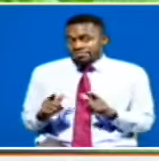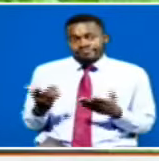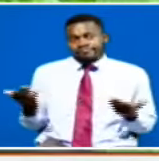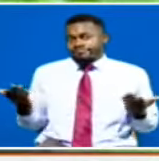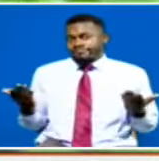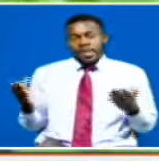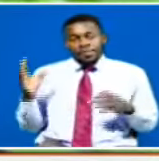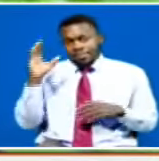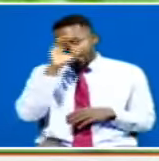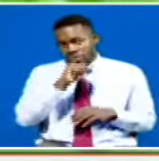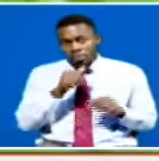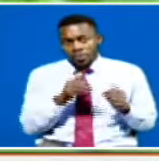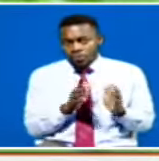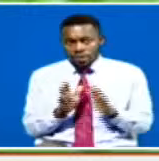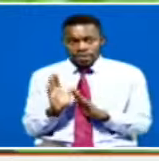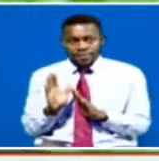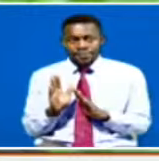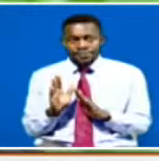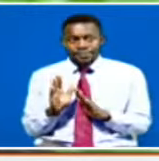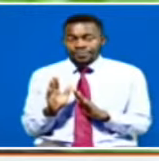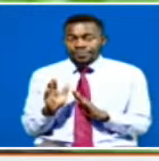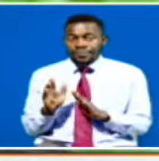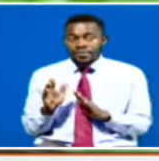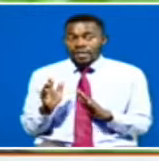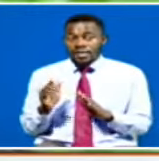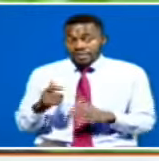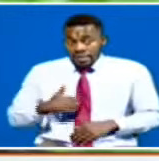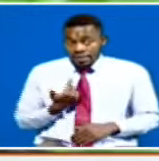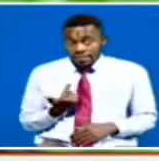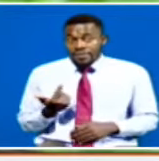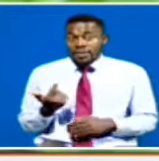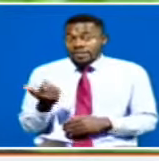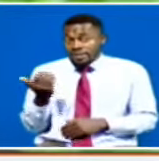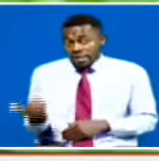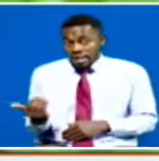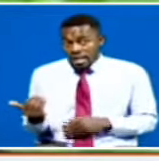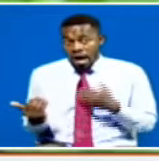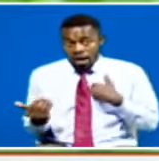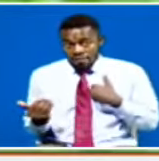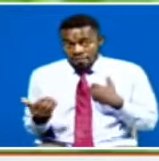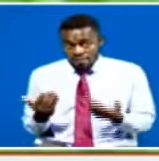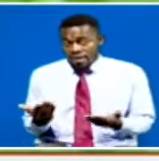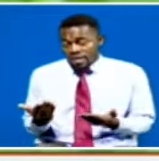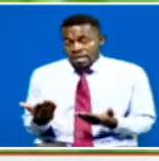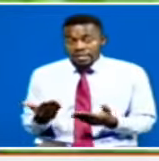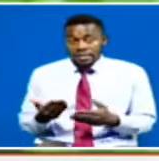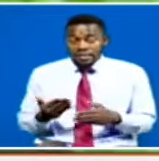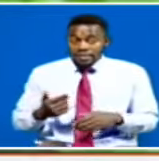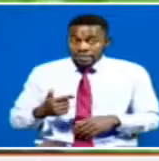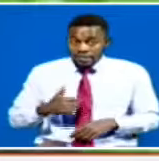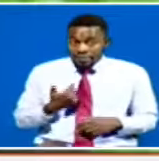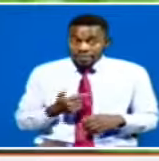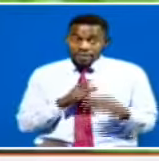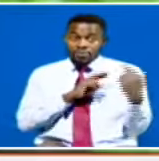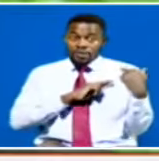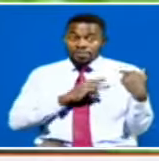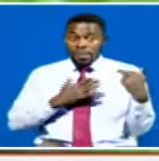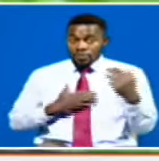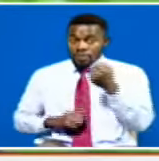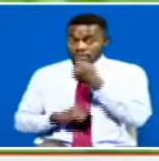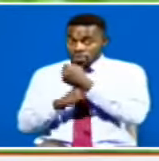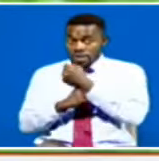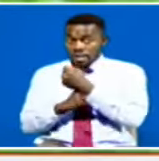shule. Kuna mtoto na huyo mtoto anahitaji kusaidiwa miaka ijayo. Huyo mimi nataka kusoma ili niweze